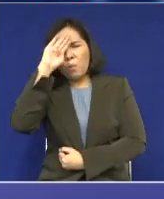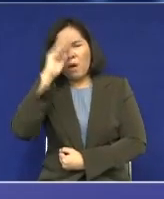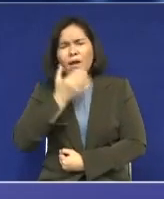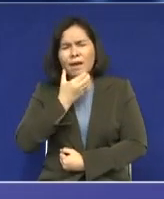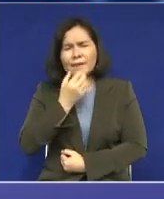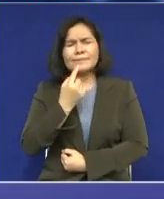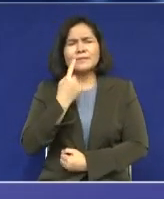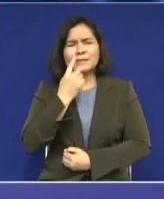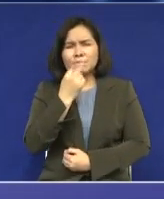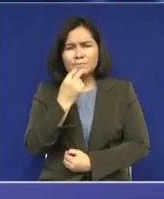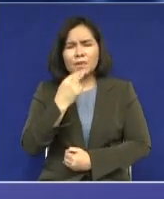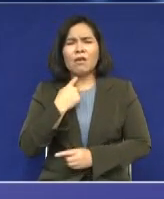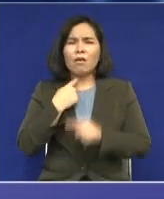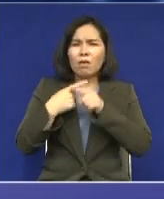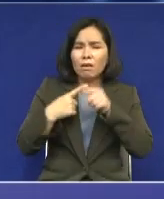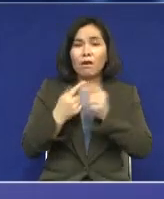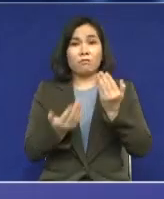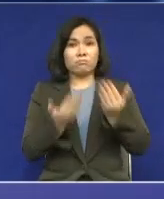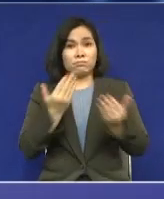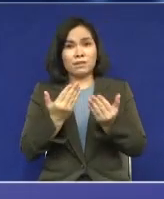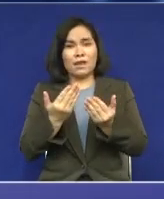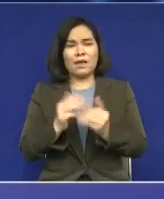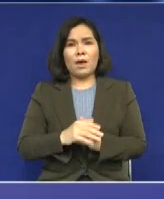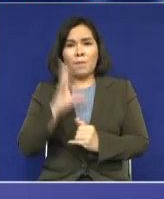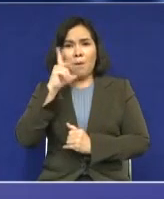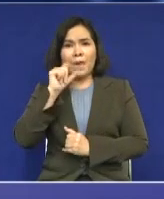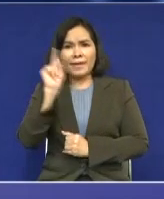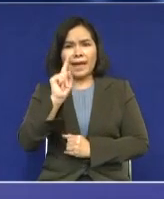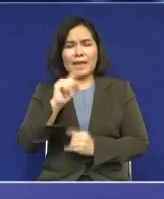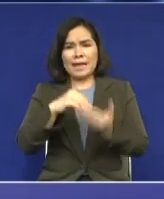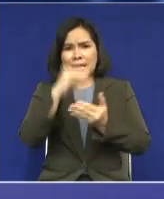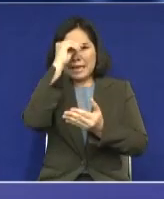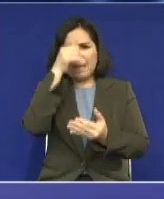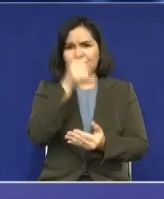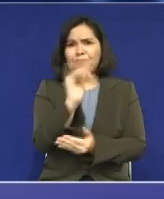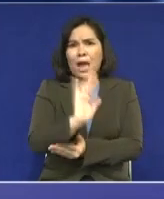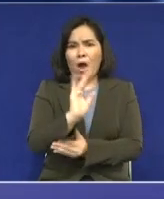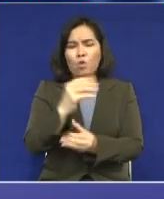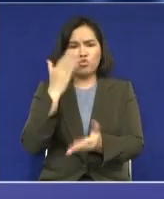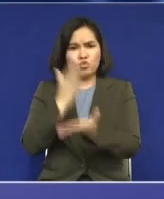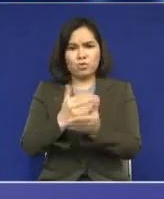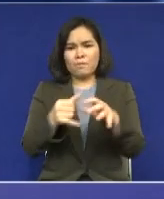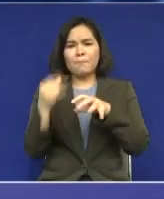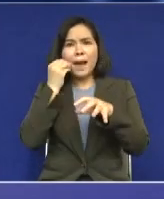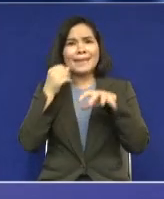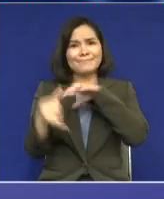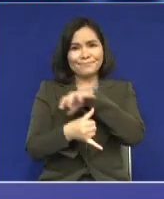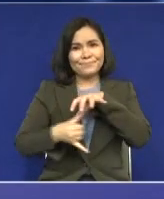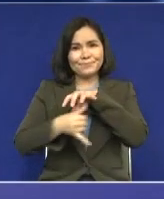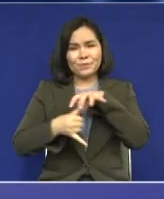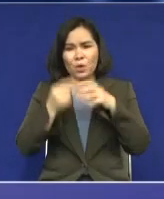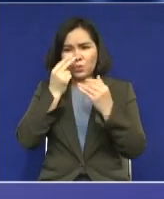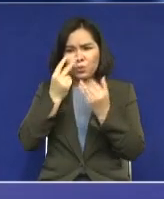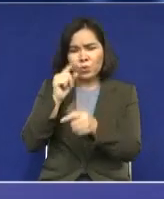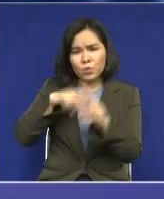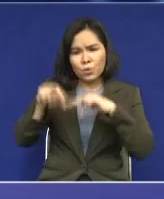ำมูกค่ะสิ่งที่คุณพ่อคุณแม่จะต้องช่วยเหลือกันค่ะก็คือให้น้องๆหยุดเรียนก่อนอย่าเพิ่งไปโรงเรียนนะคะแล้วก็เฝ้าดูอาการอยู่ที่บ้